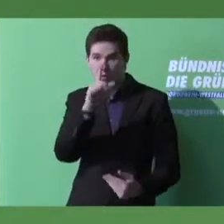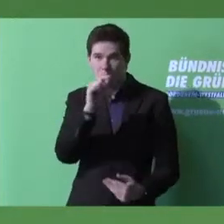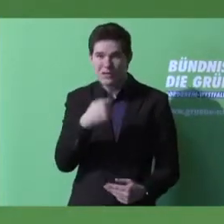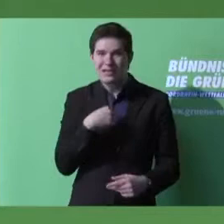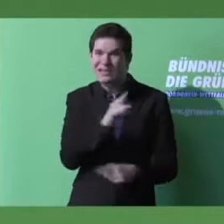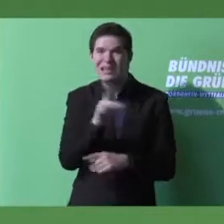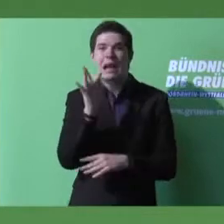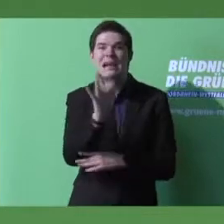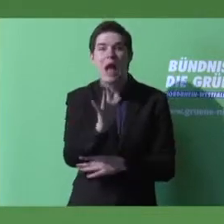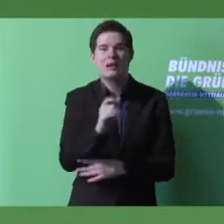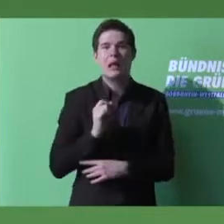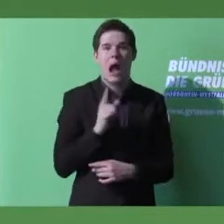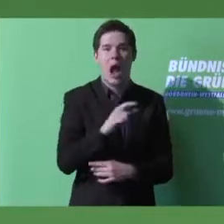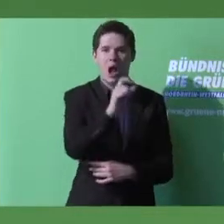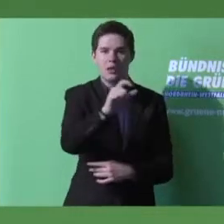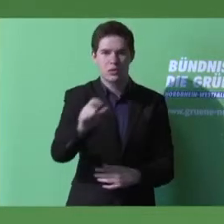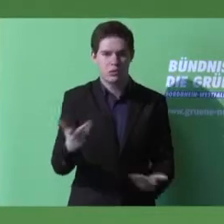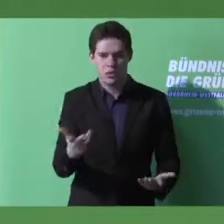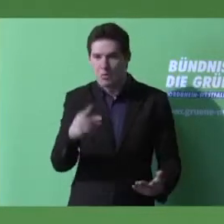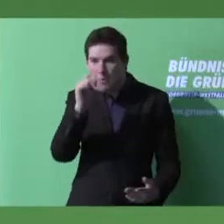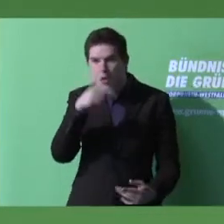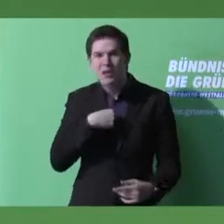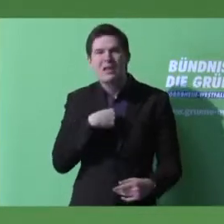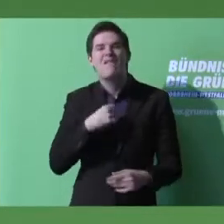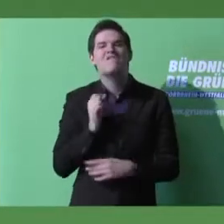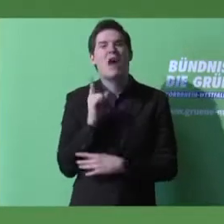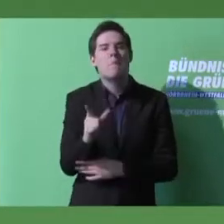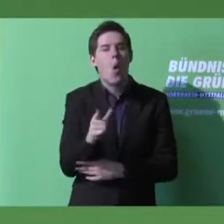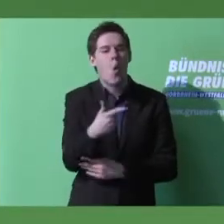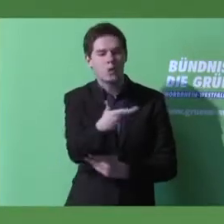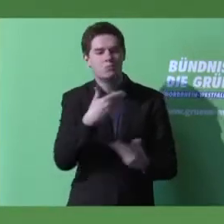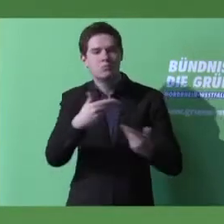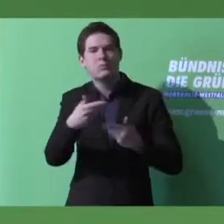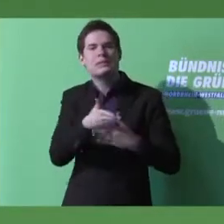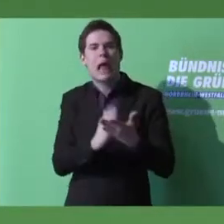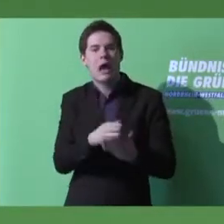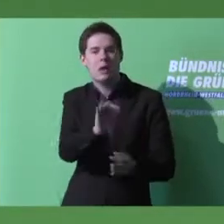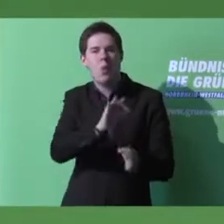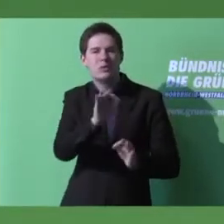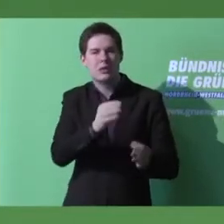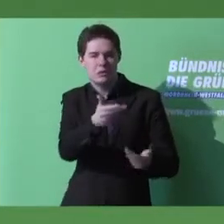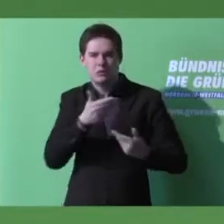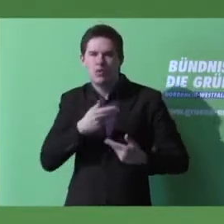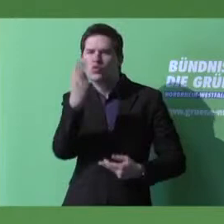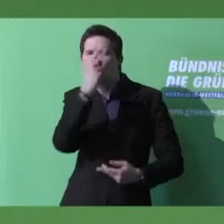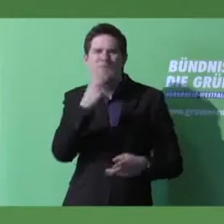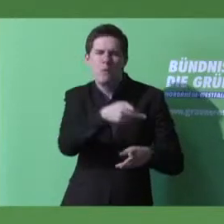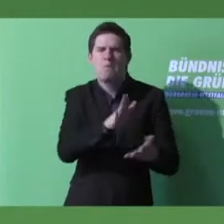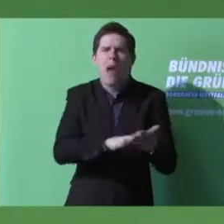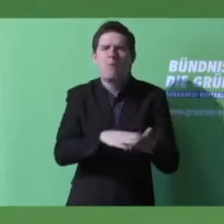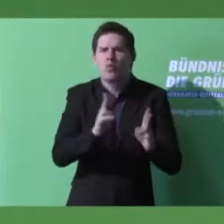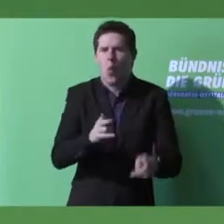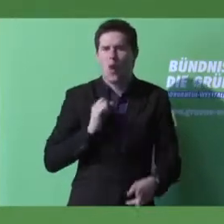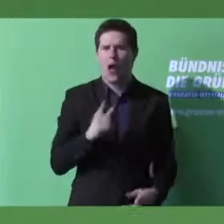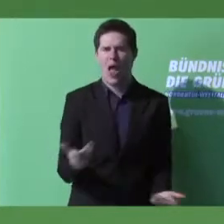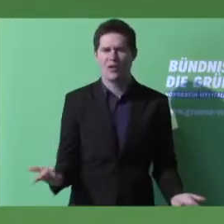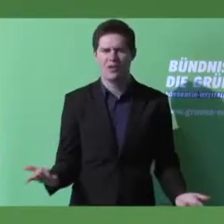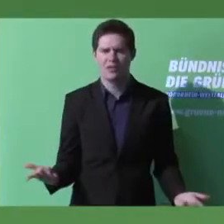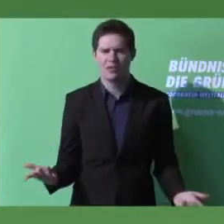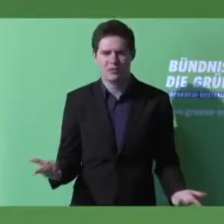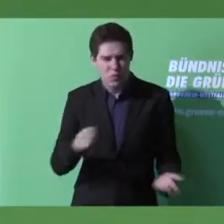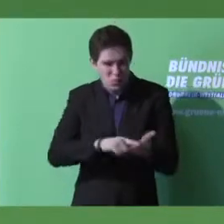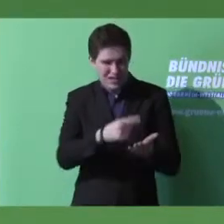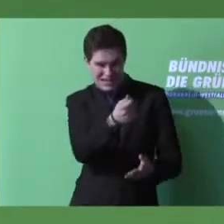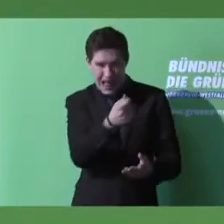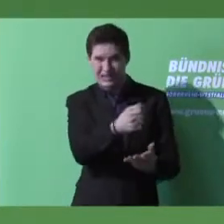sie reich sind. Sie werden auch nach der Vermögensabgabe immer noch das reichste Prozent dieser Gesellschaft sein, sondern weil wir dieses